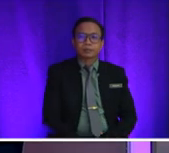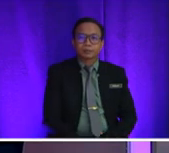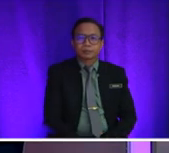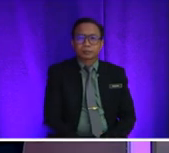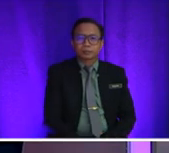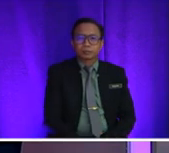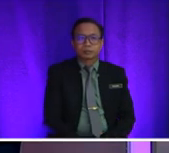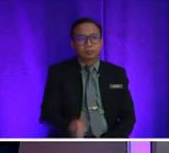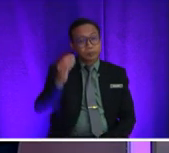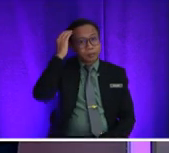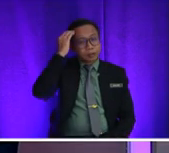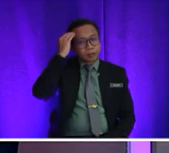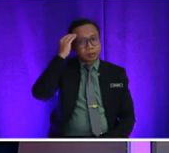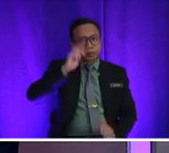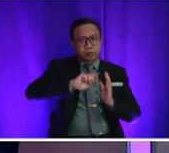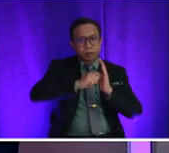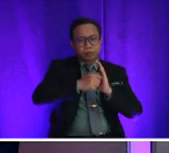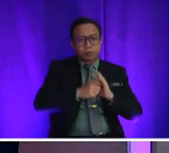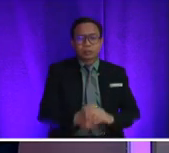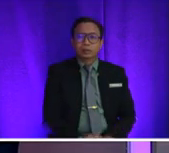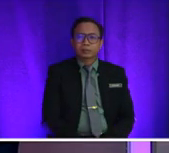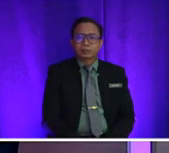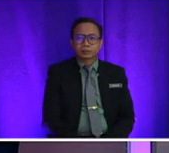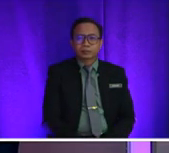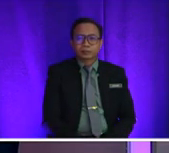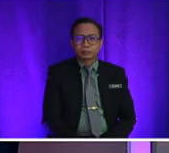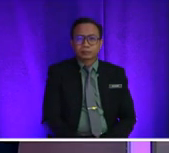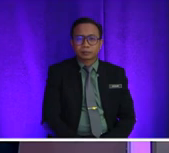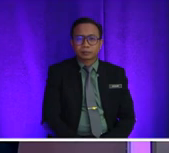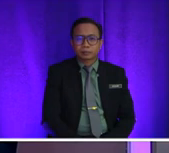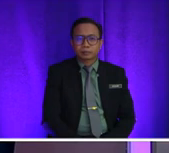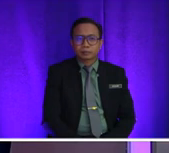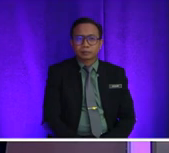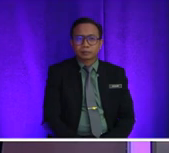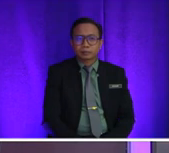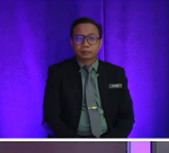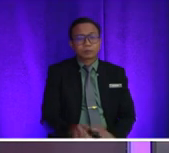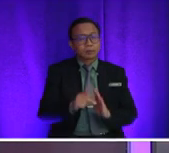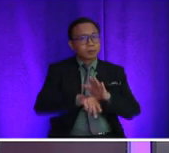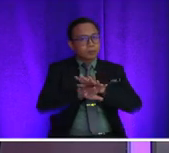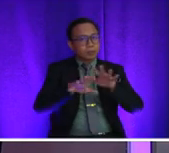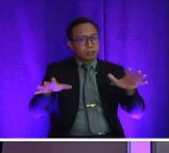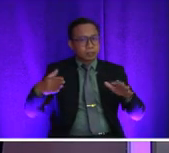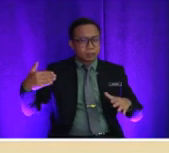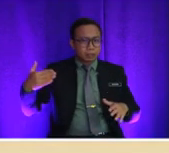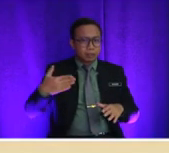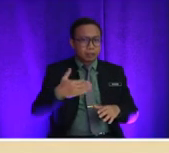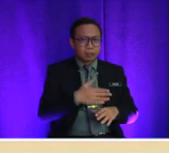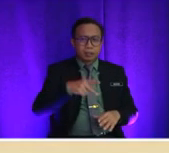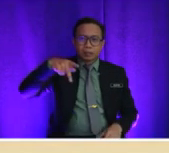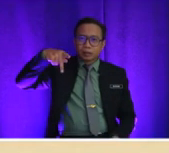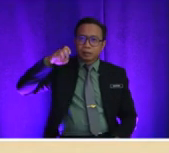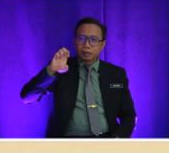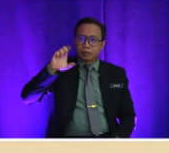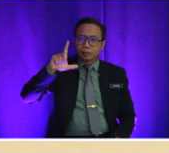tahu kata kunci ide kata kuncinya adalah Oke membiarkan ikan fokus kita kepada